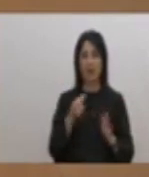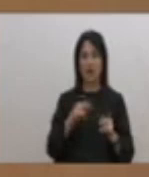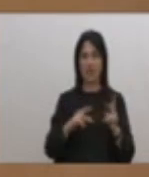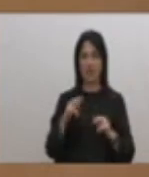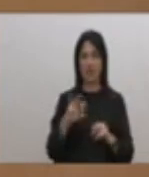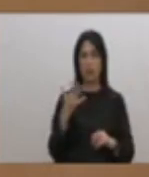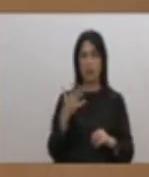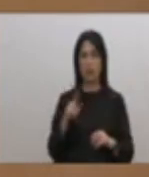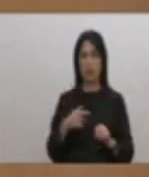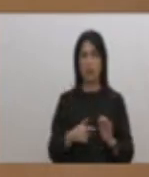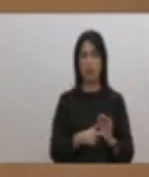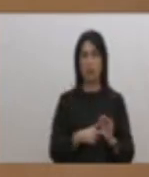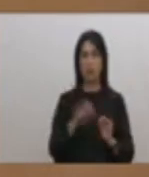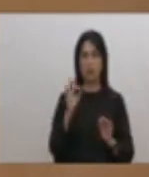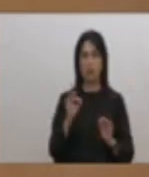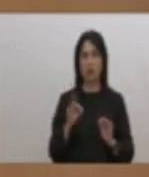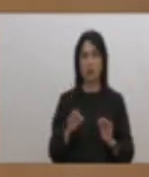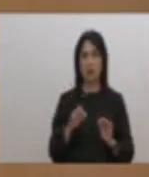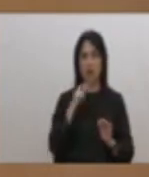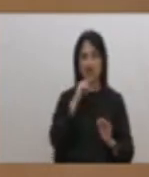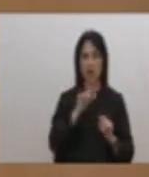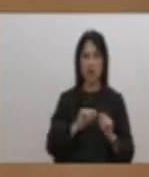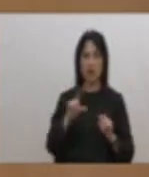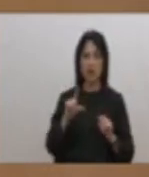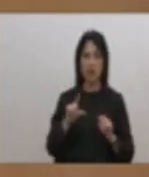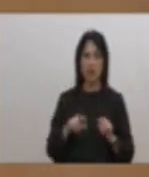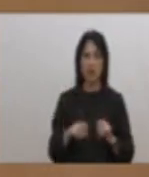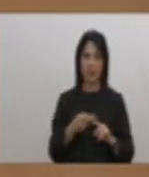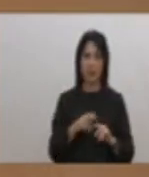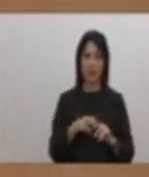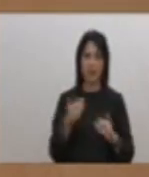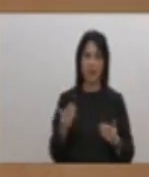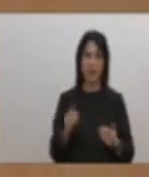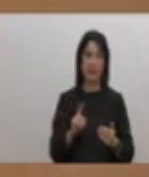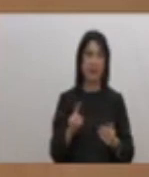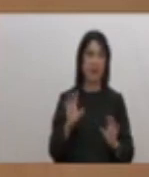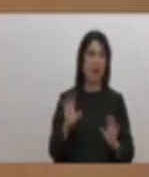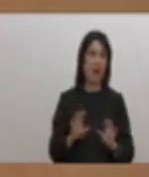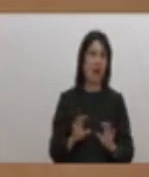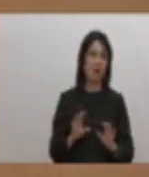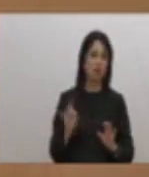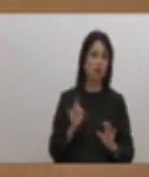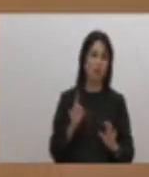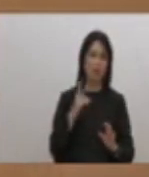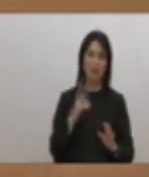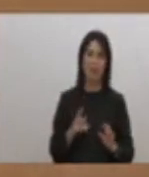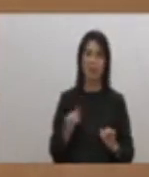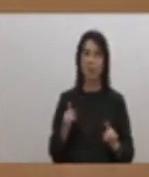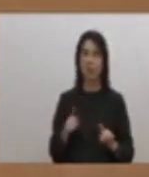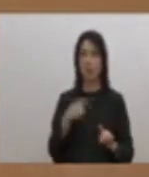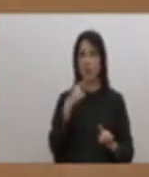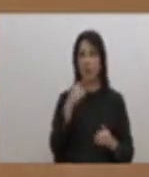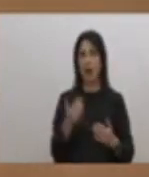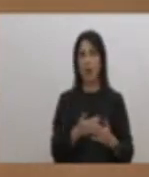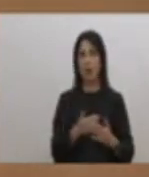და 5.7%-იანი ეკონომიკური ზრდა. ამიტომ ხა თქვენ რა კანონზომიერება დაინახეთ და როგორ ახსენით ეს